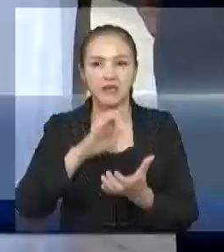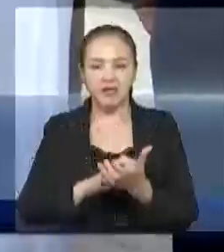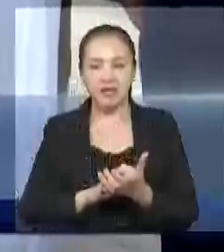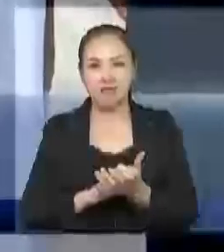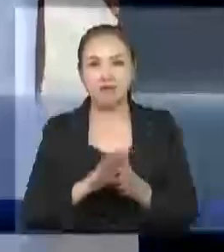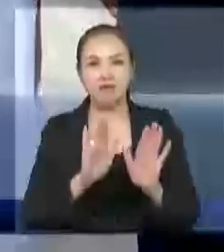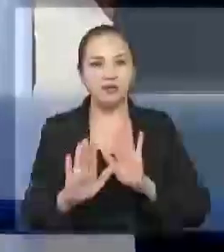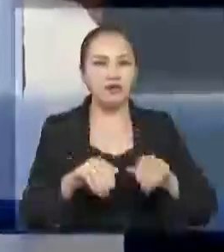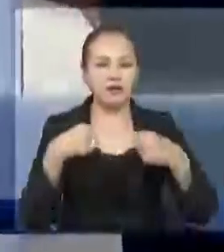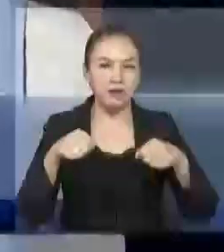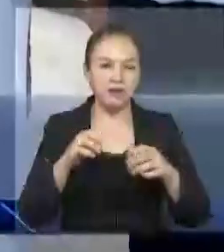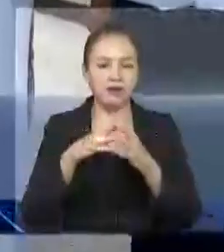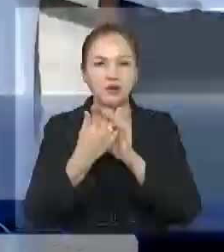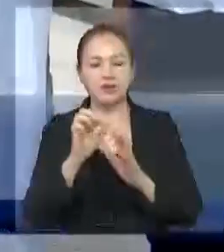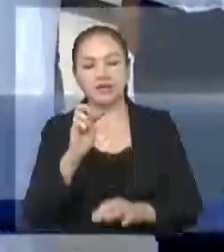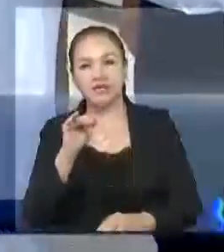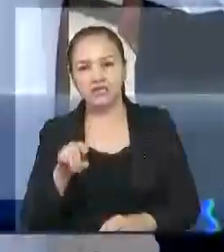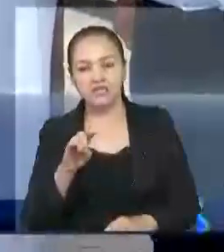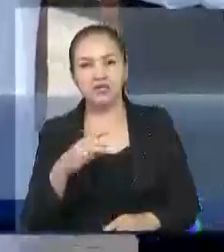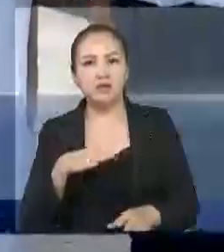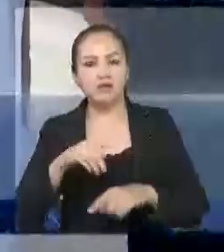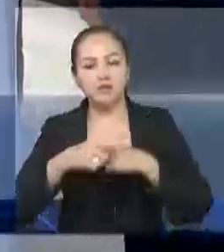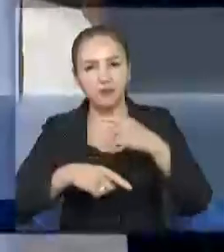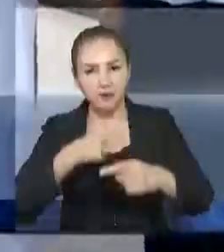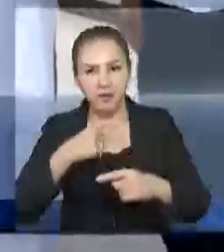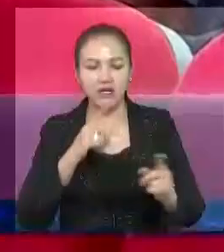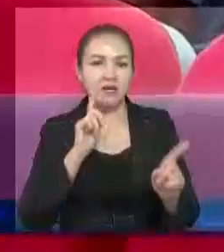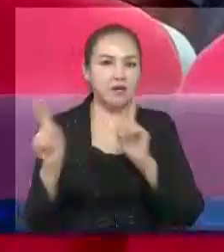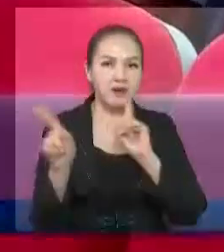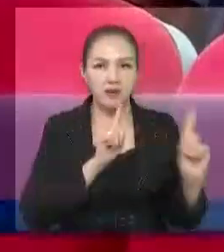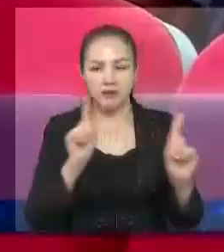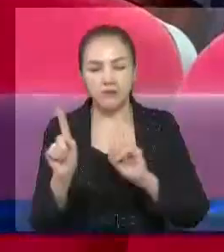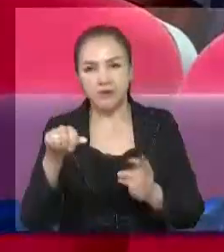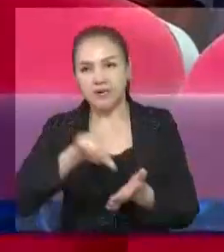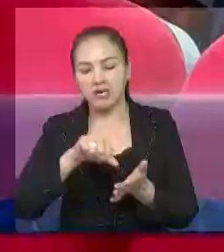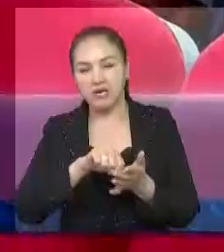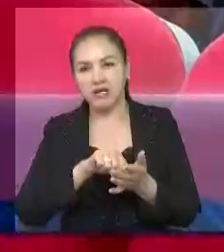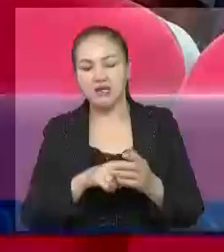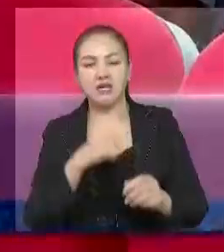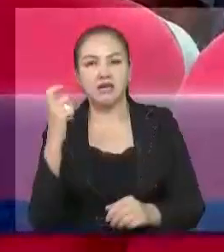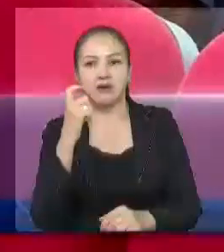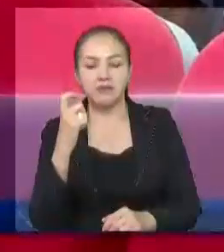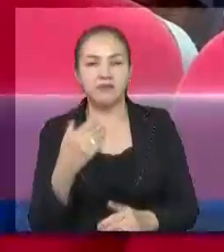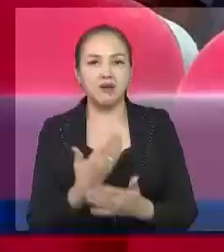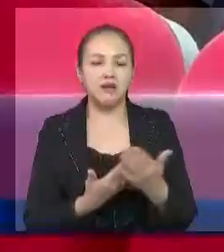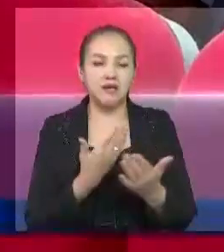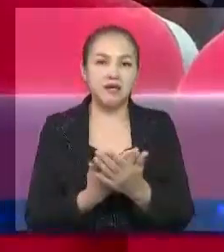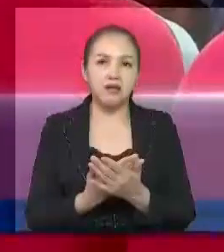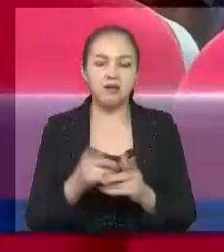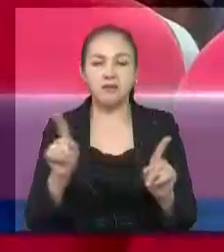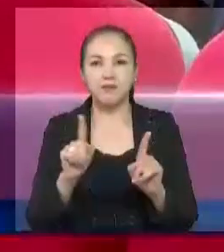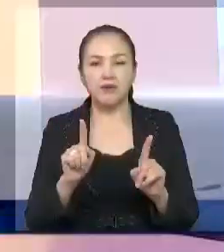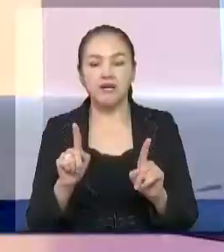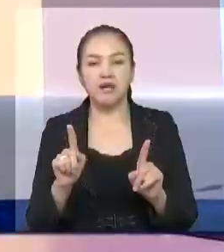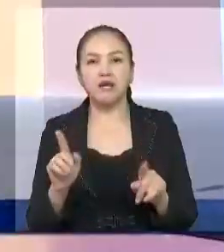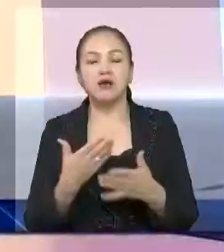с выставкой продукции проекта «Аул Аманаты», после чего провел расширенное заседание с участием глав фермерских хозяйств. На совещании было подчеркнуто, что